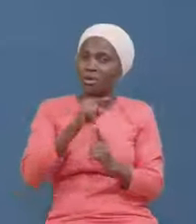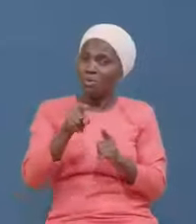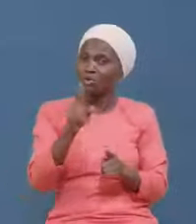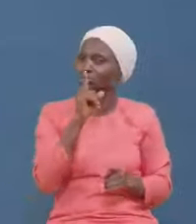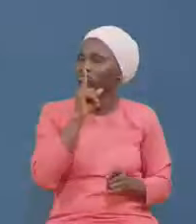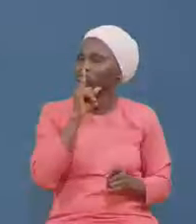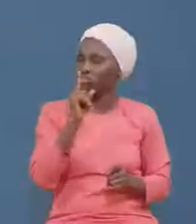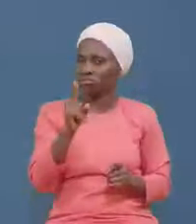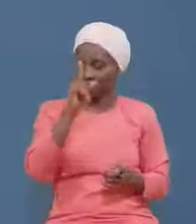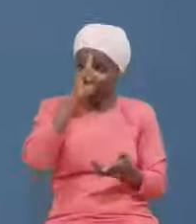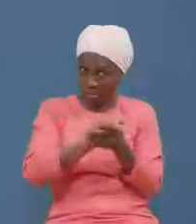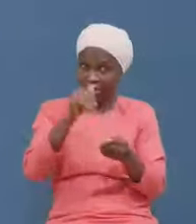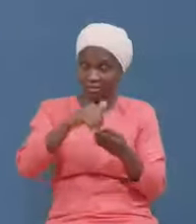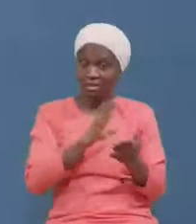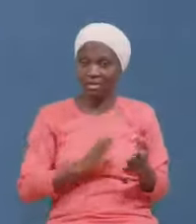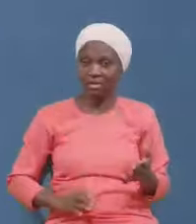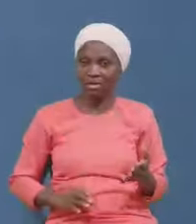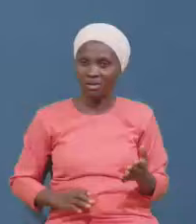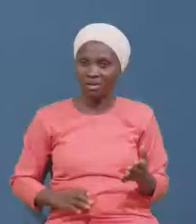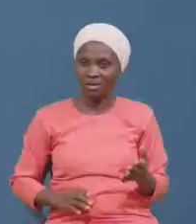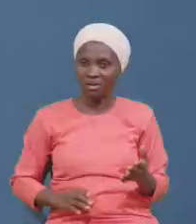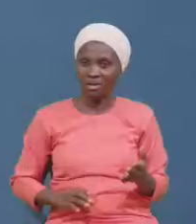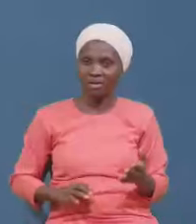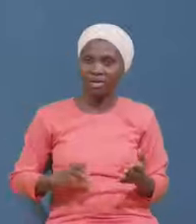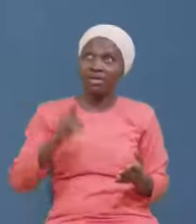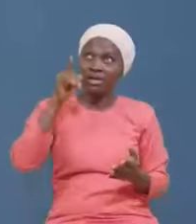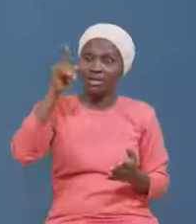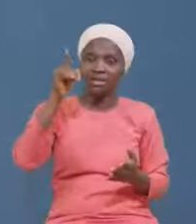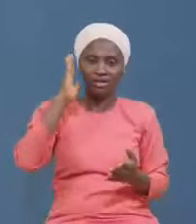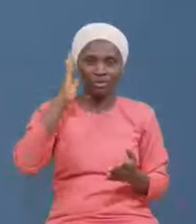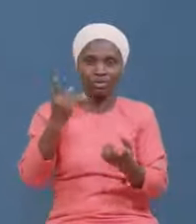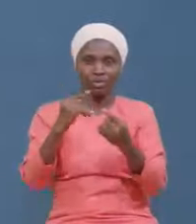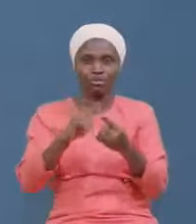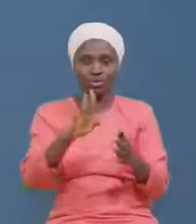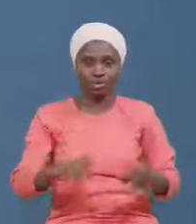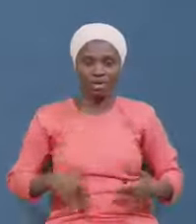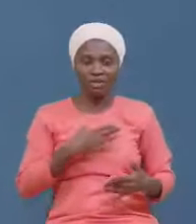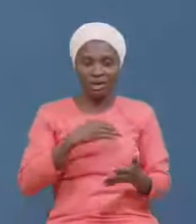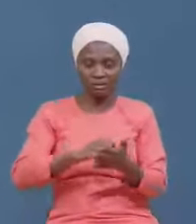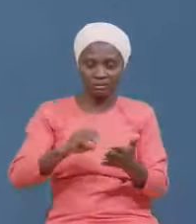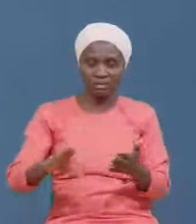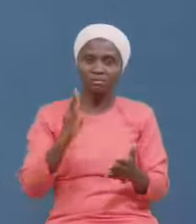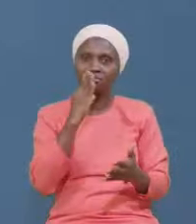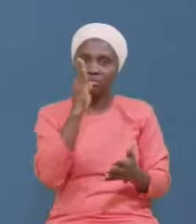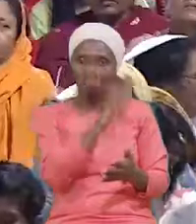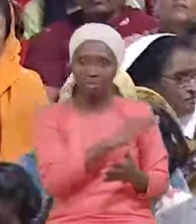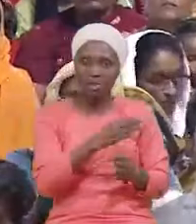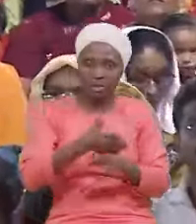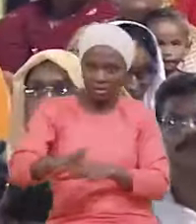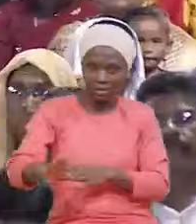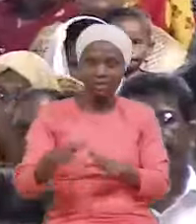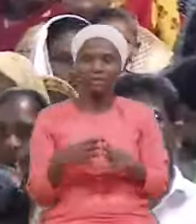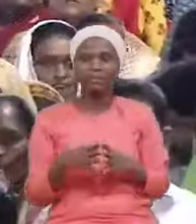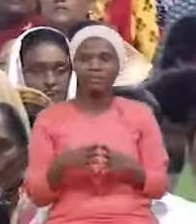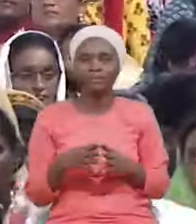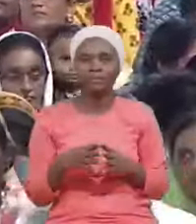in Christ, మీరు నిజముగా క్రీస్తునందు విశ్వాసం ఉంచితే, he comes to your life and he takes evil away, ఆయన వచ్చి మీ జీవితంలో